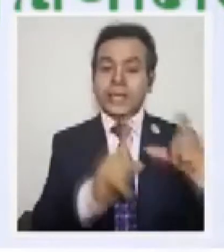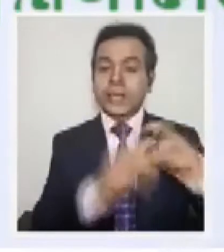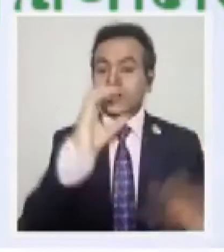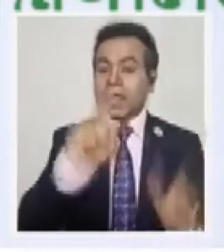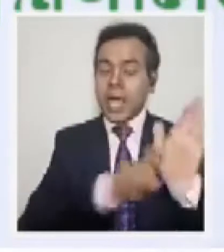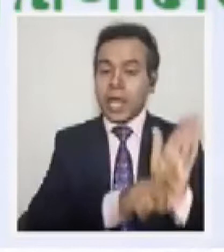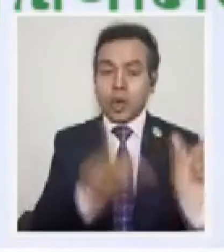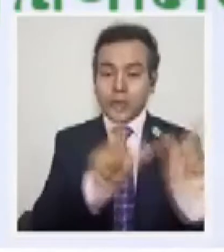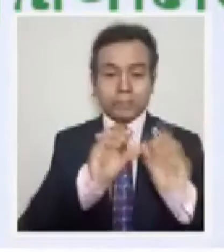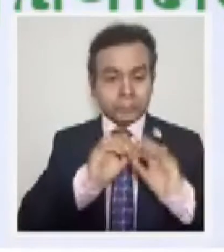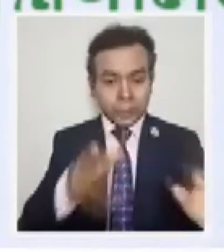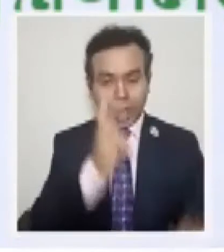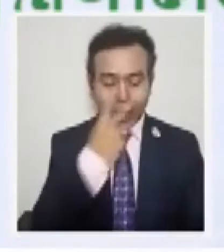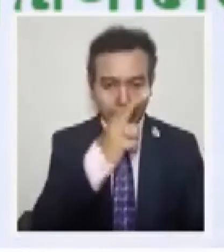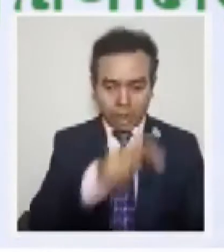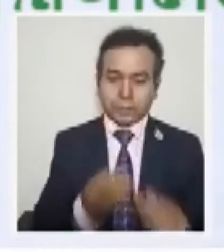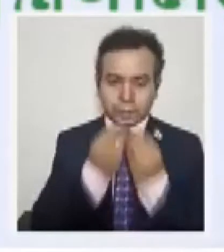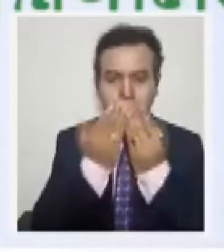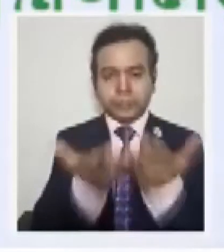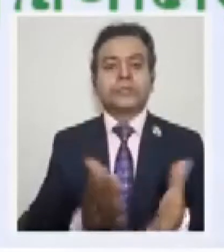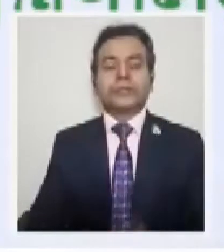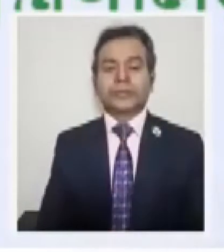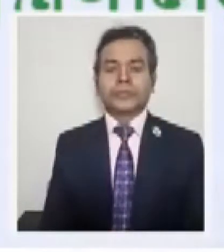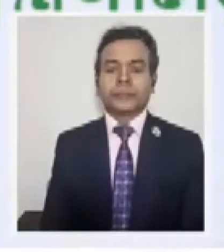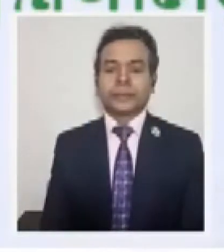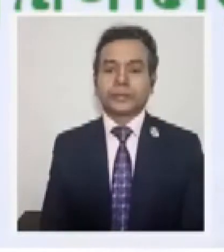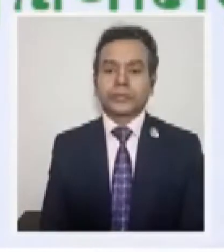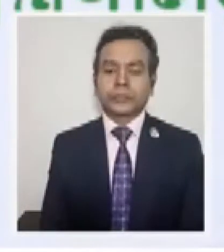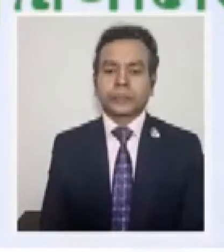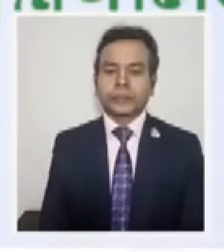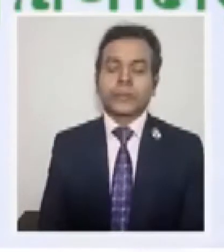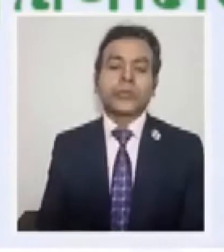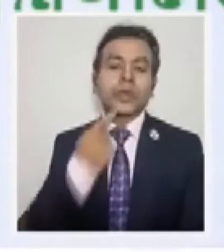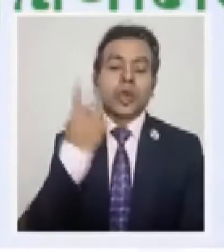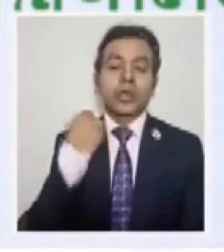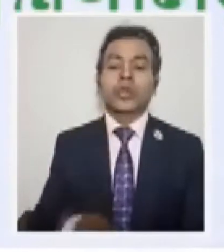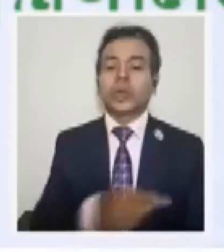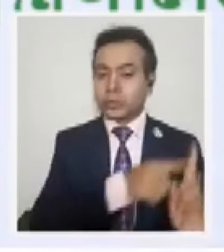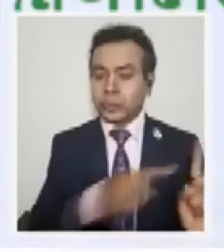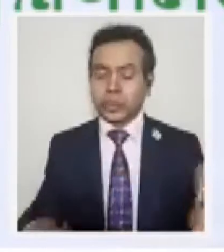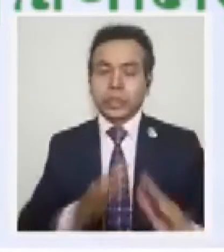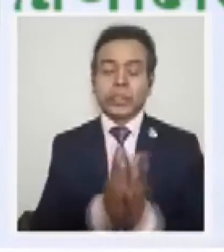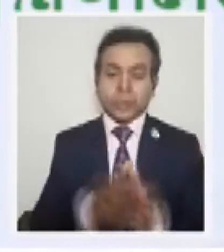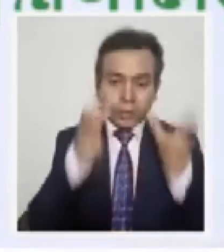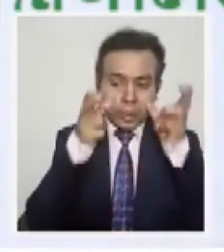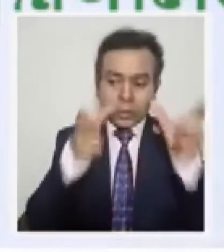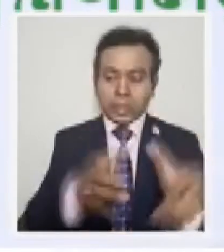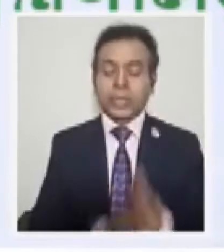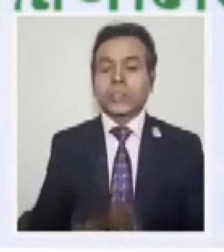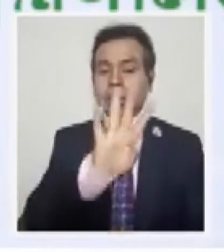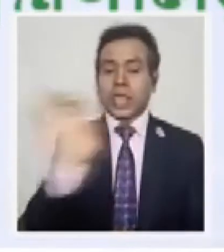এটা গতকাল 29 তারিখ পর্যন্ত সর্বশেষ যা আপডেট আইডিসিআর এর ওয়েবসাইটে পাওয়া গেছে সেটা আমি আপনাদের সামনে তুলে ধরলাম।